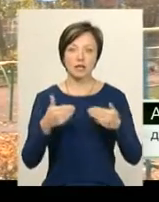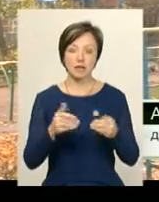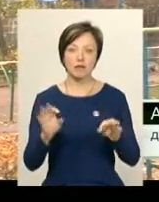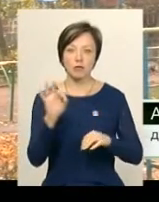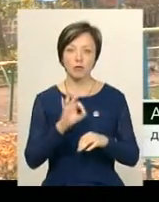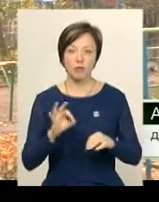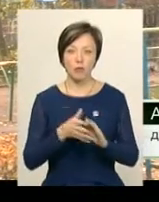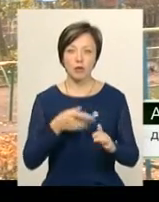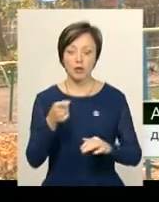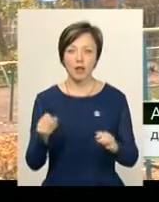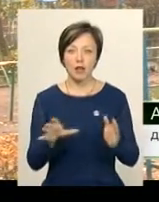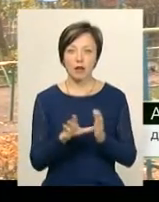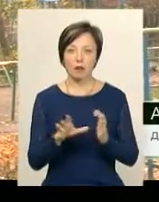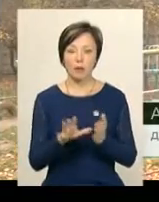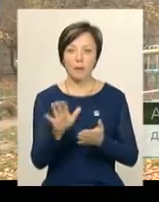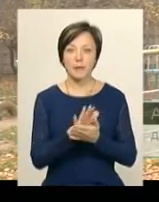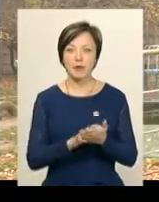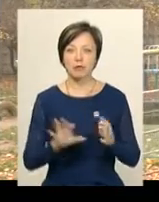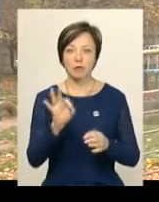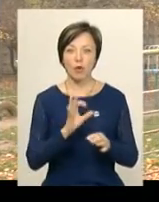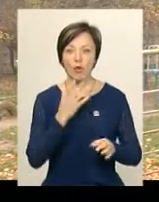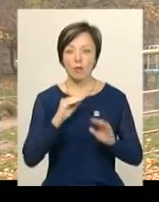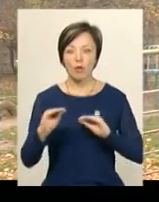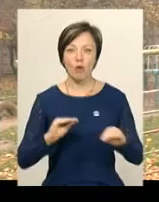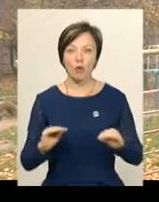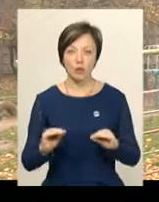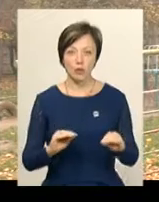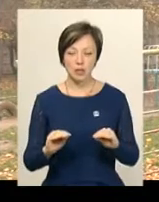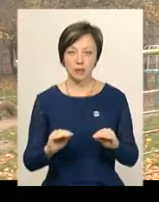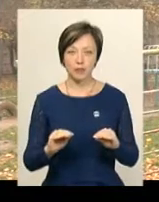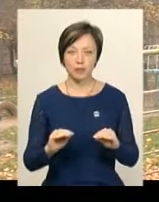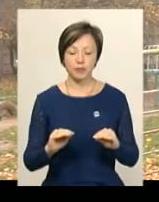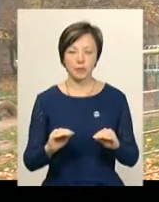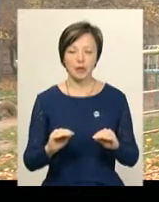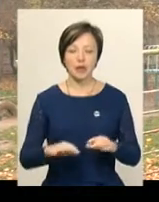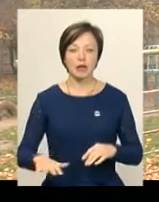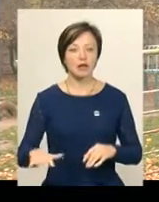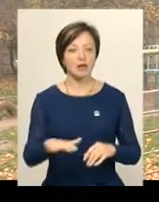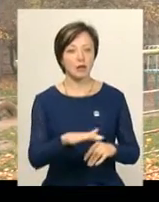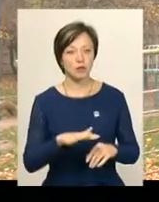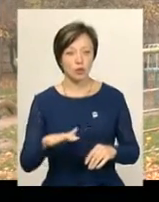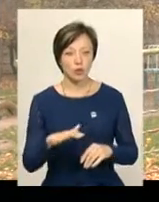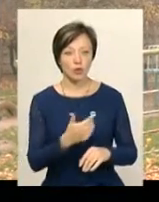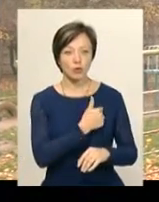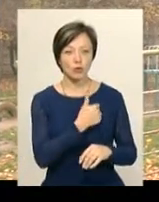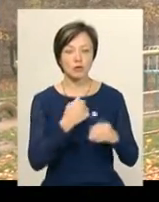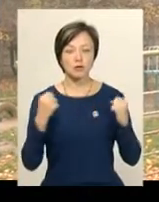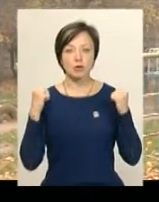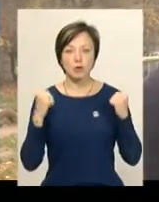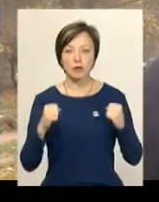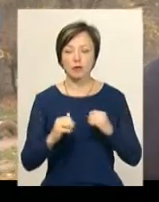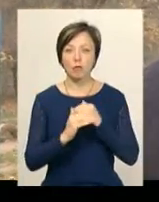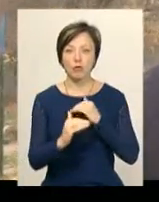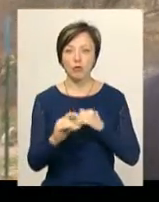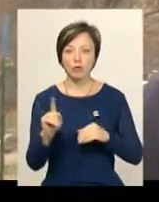щодо подання електронної петиції, щоб облагородити територію, хоча б спортивне як поле,